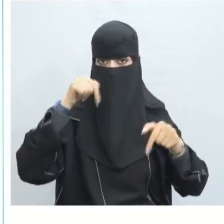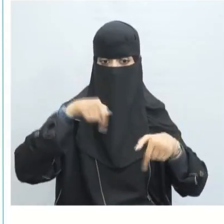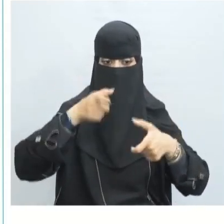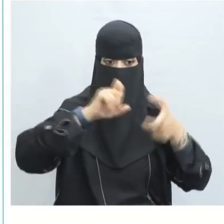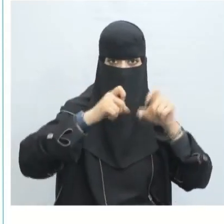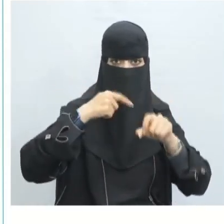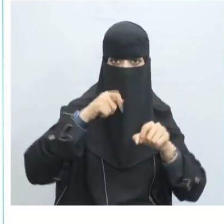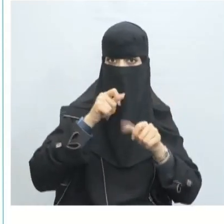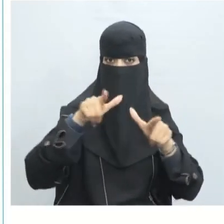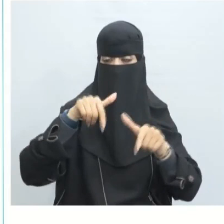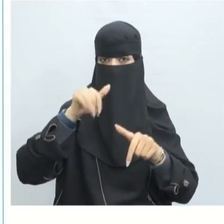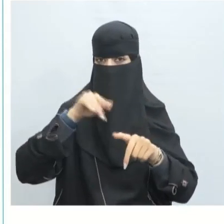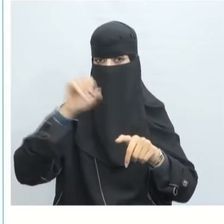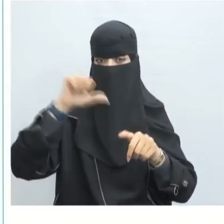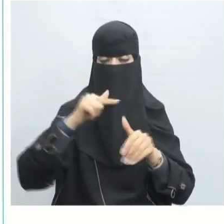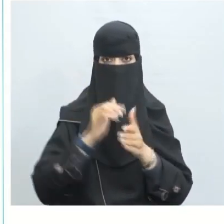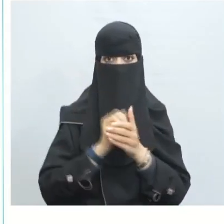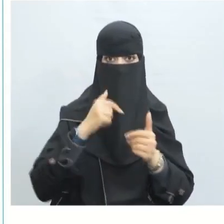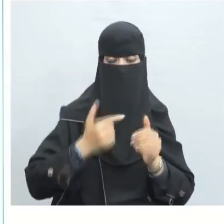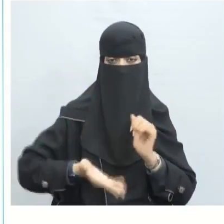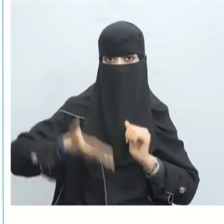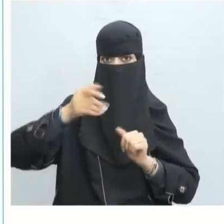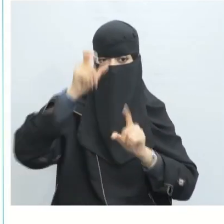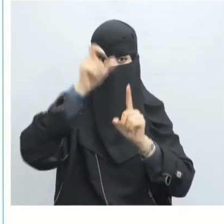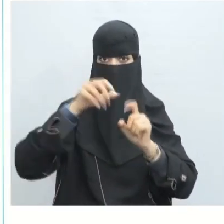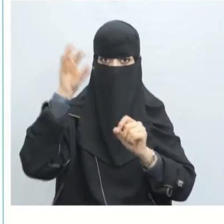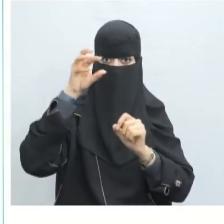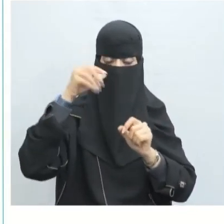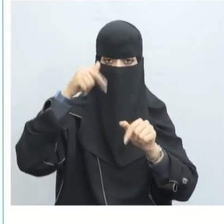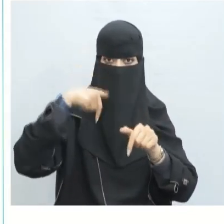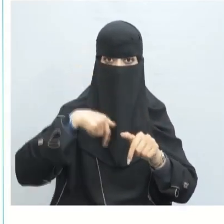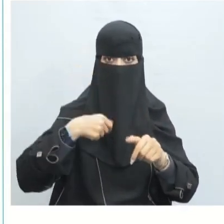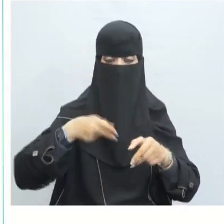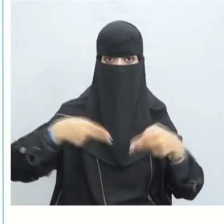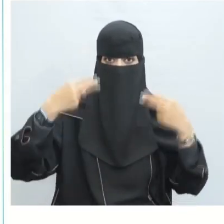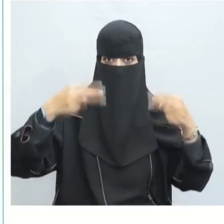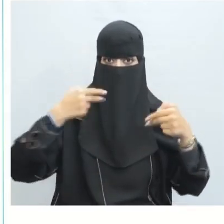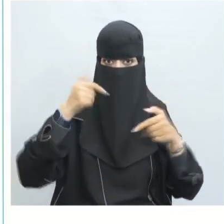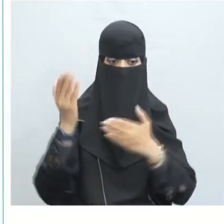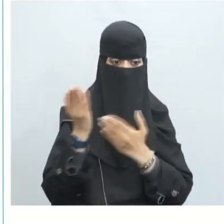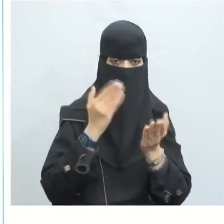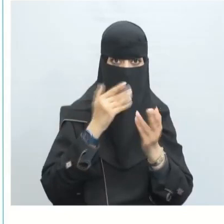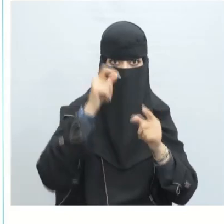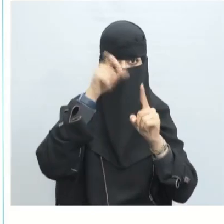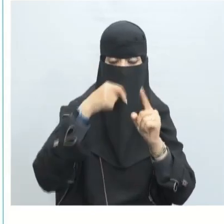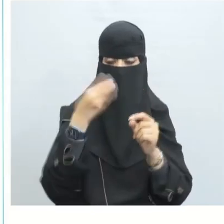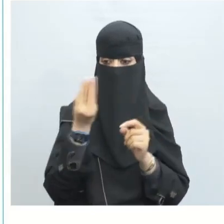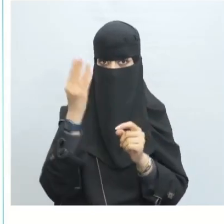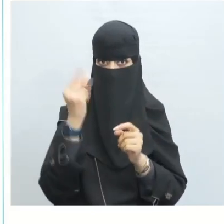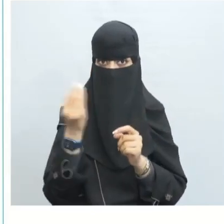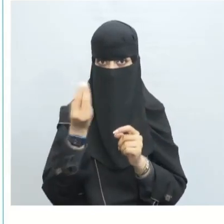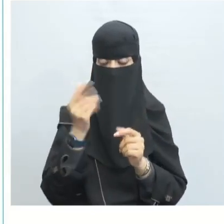تكوين سمعه سيئه بمعنى حينما تقوم احدى الشركات فعاليه وتنشر عبر وسائل التواصل وحينما يحضر اشخاص يجد عدد